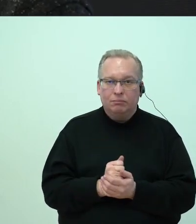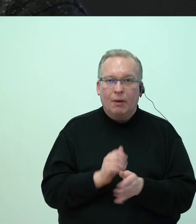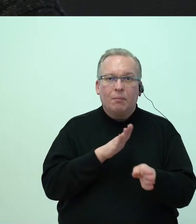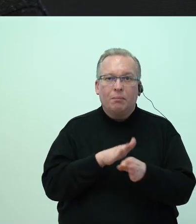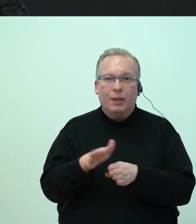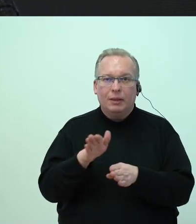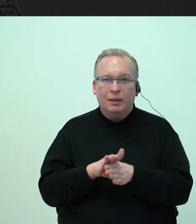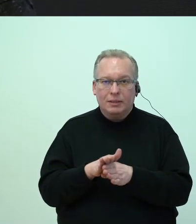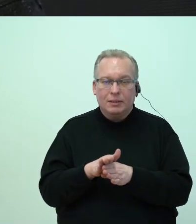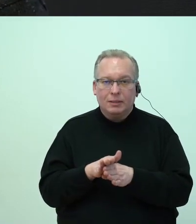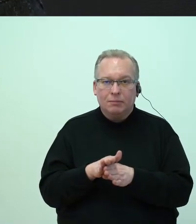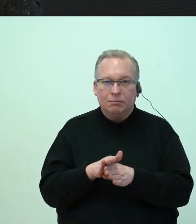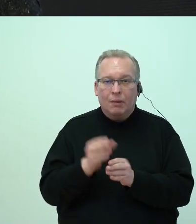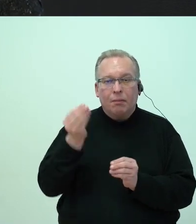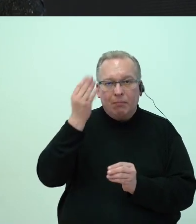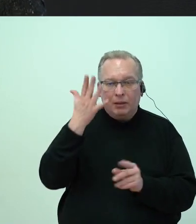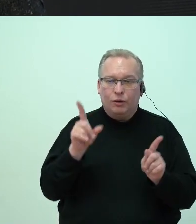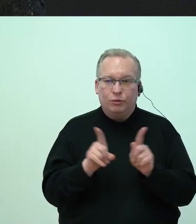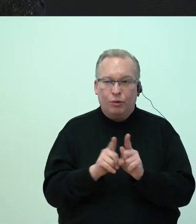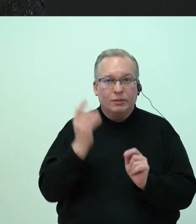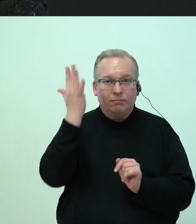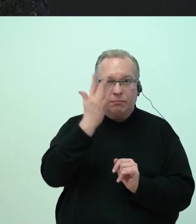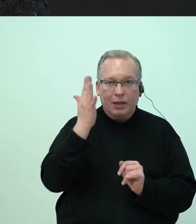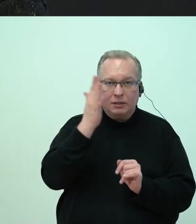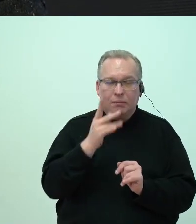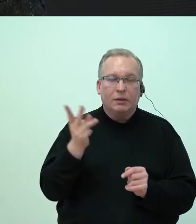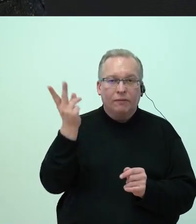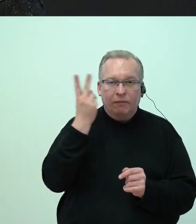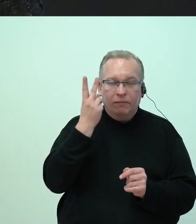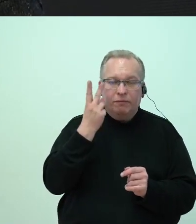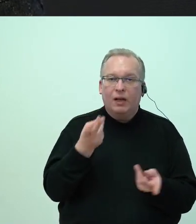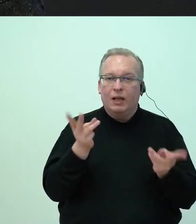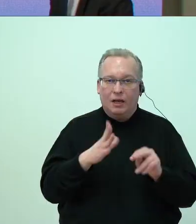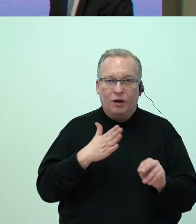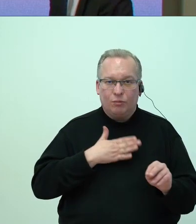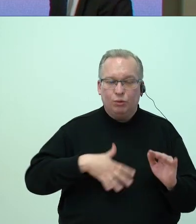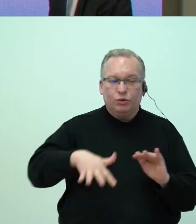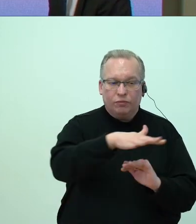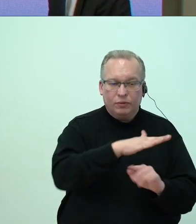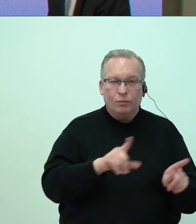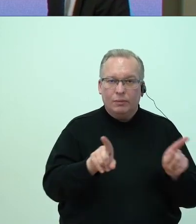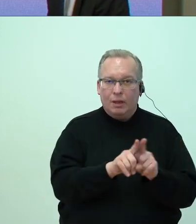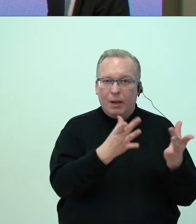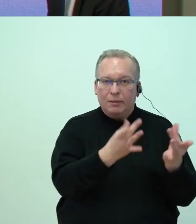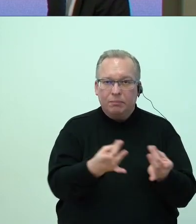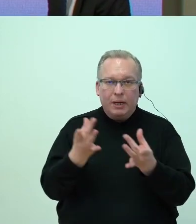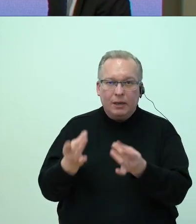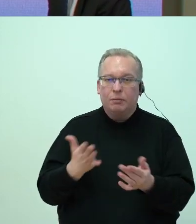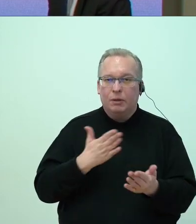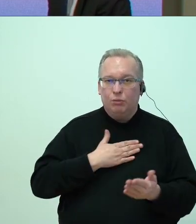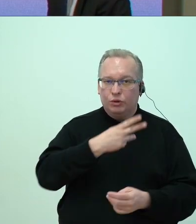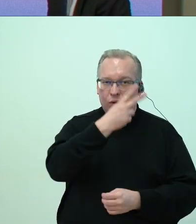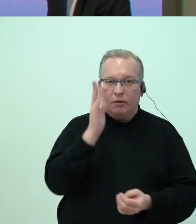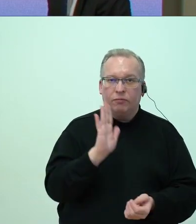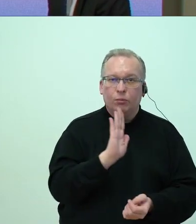pilnas mentalitetas. Toks mentalitetas, kuris įsitvirtina mūsų visuomenėse, nesvarbu, ar tai būtų mūsų